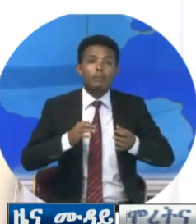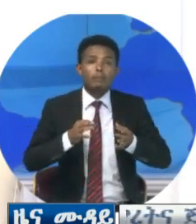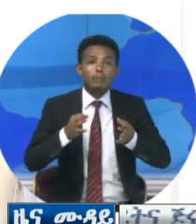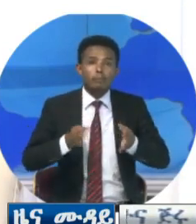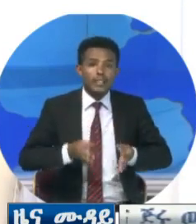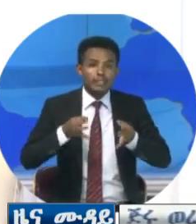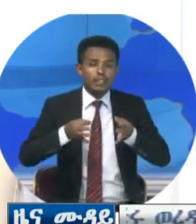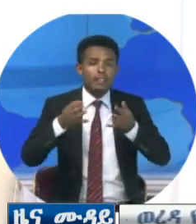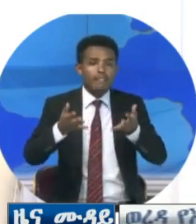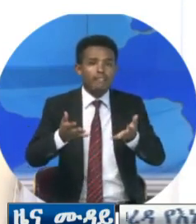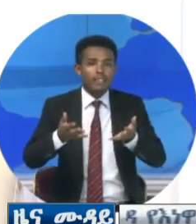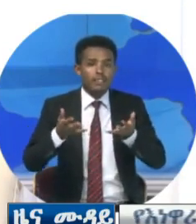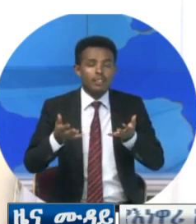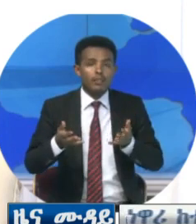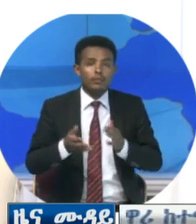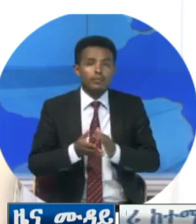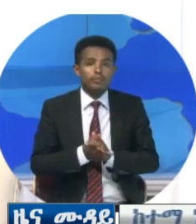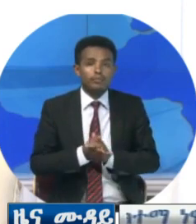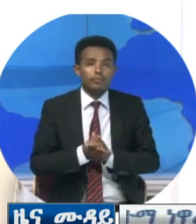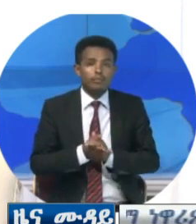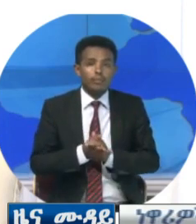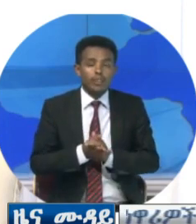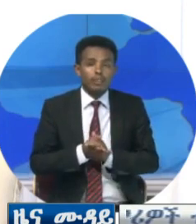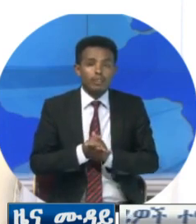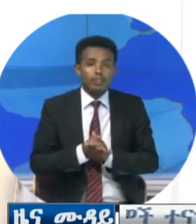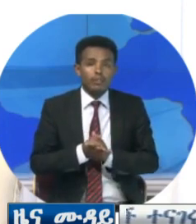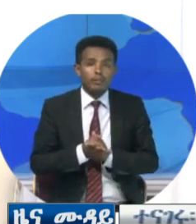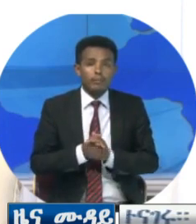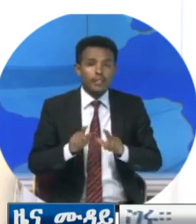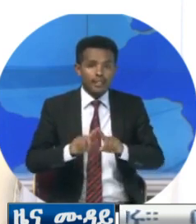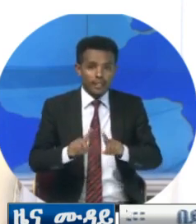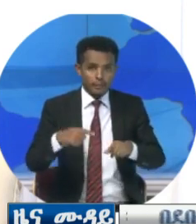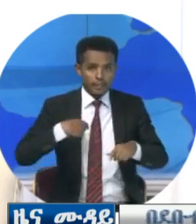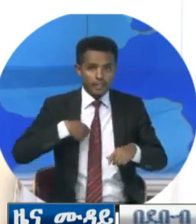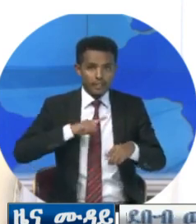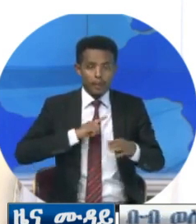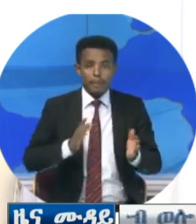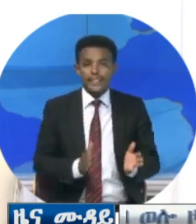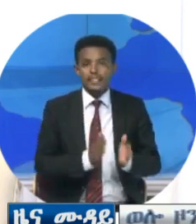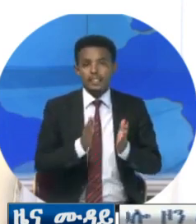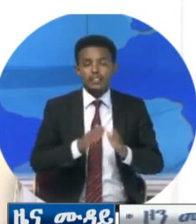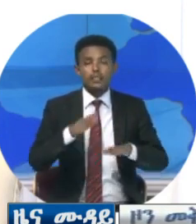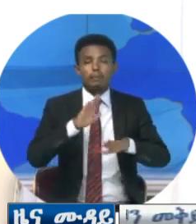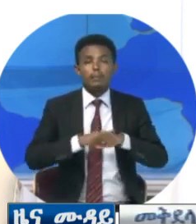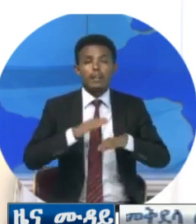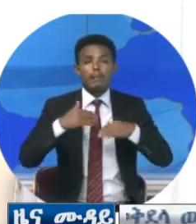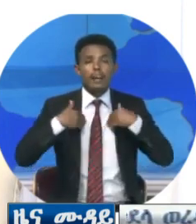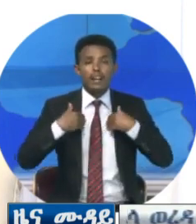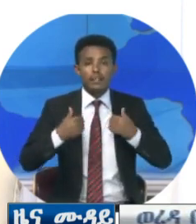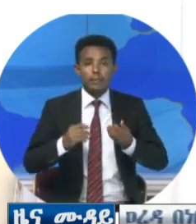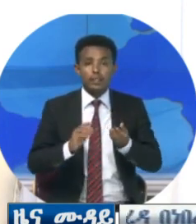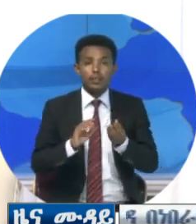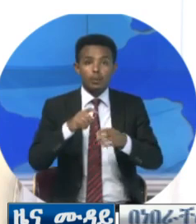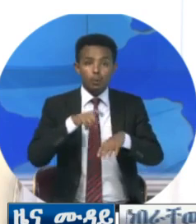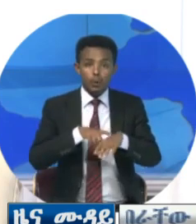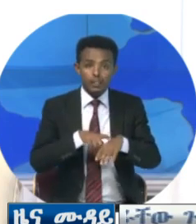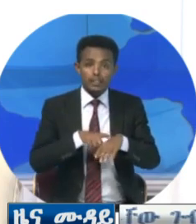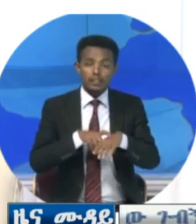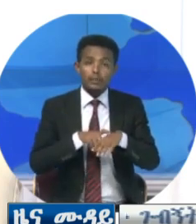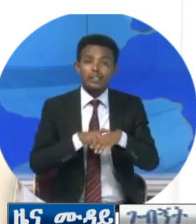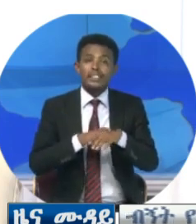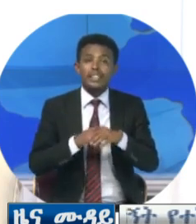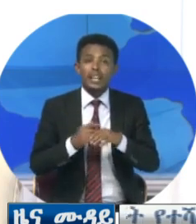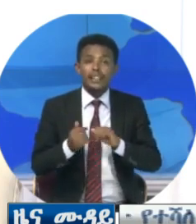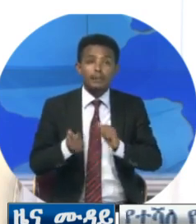ማስተላለፍ ፈልጋለሁ። በተለይም እኛ በዝግጅት ላይ ባለንበት ወቅት የጥምቀት በዓልን